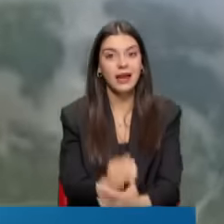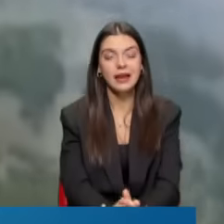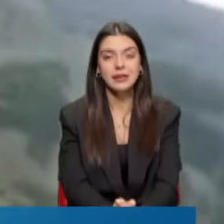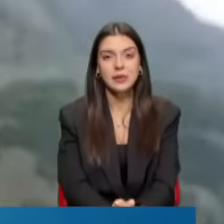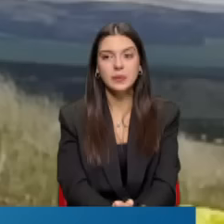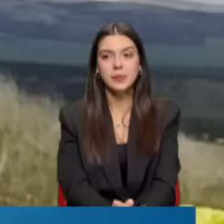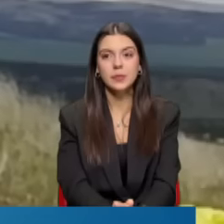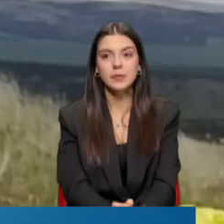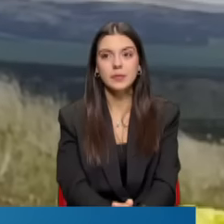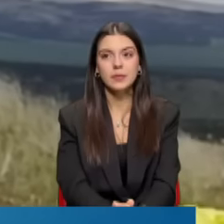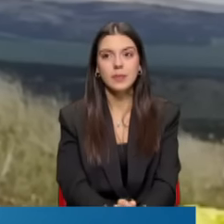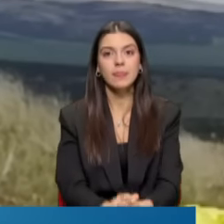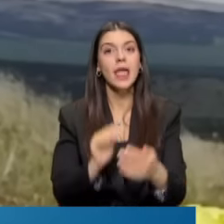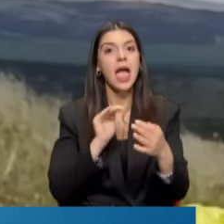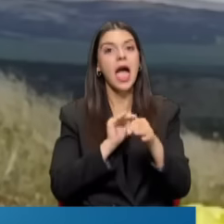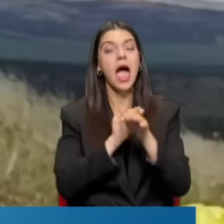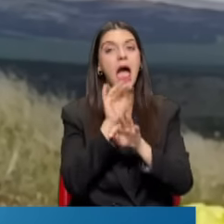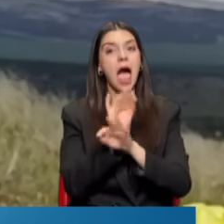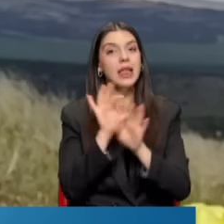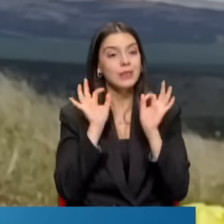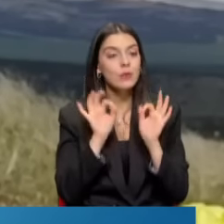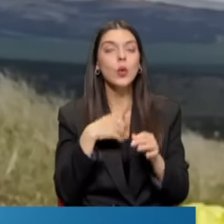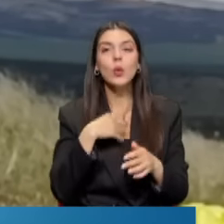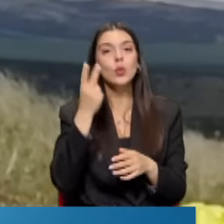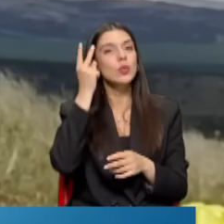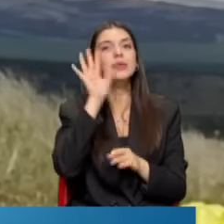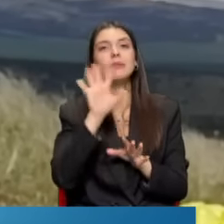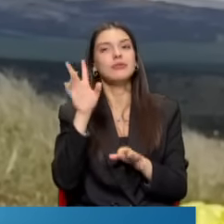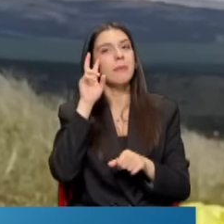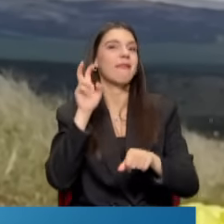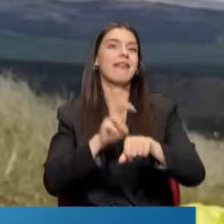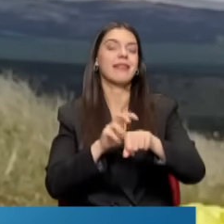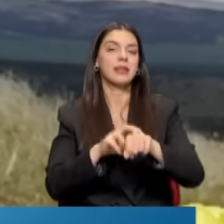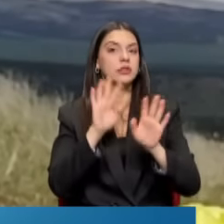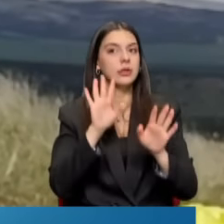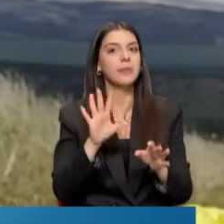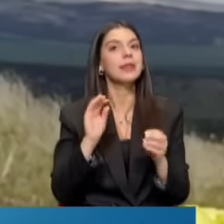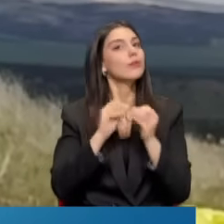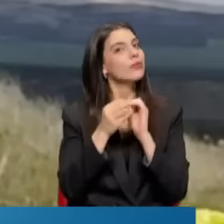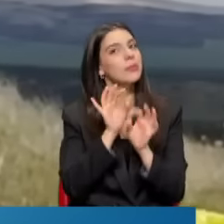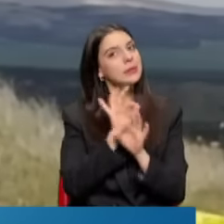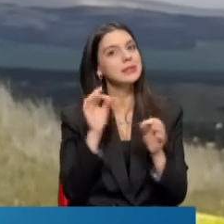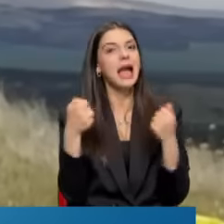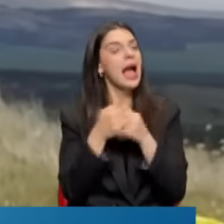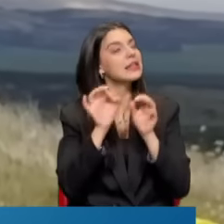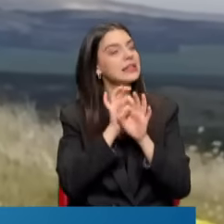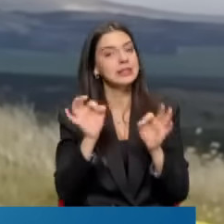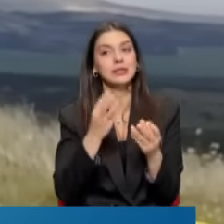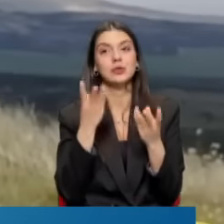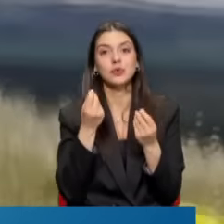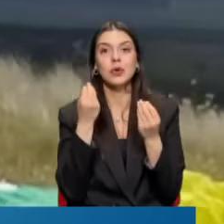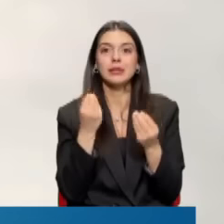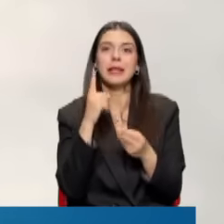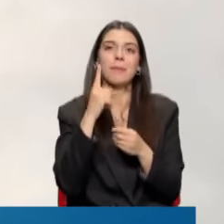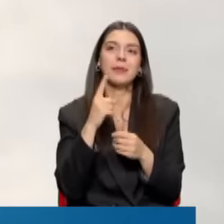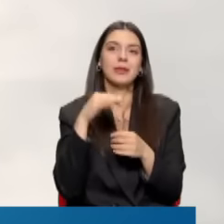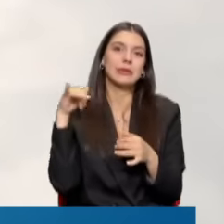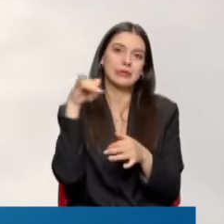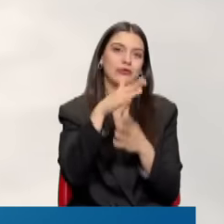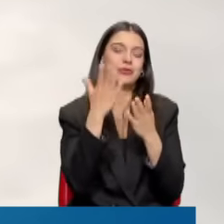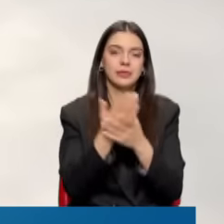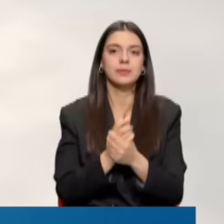çaldılar hayatım boyunca unutamayacağım bir an oldu sıkıntısız kazasız belasız çok güzel bir uçuş gerçekleştirdik